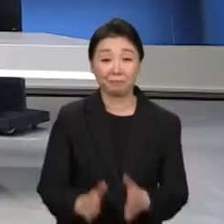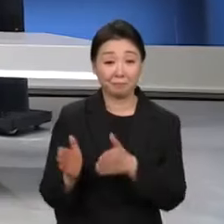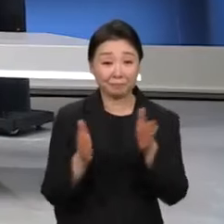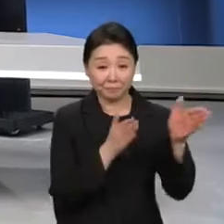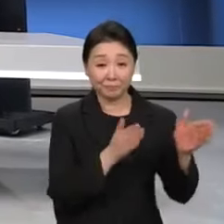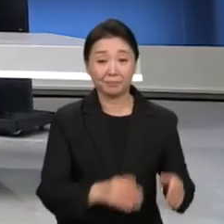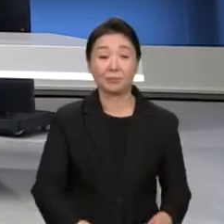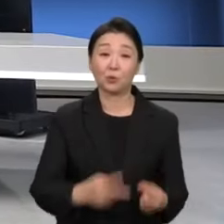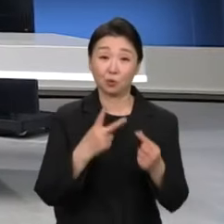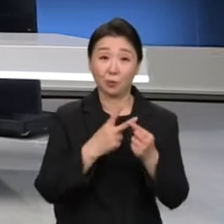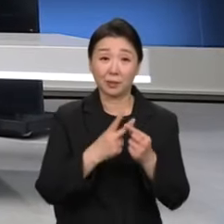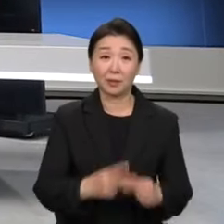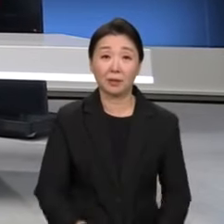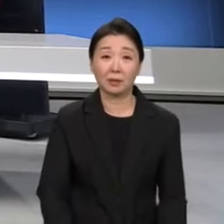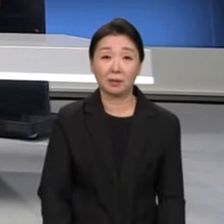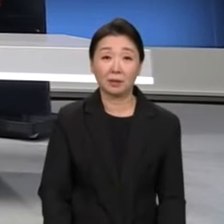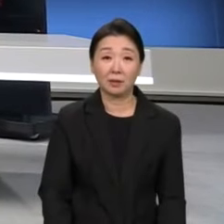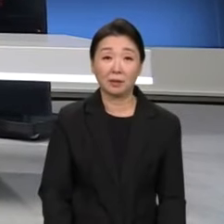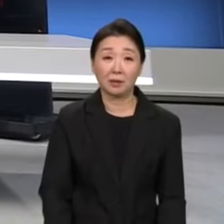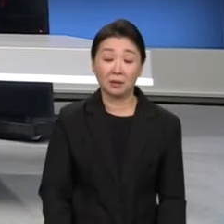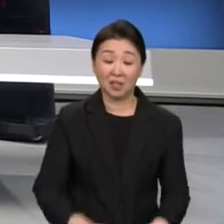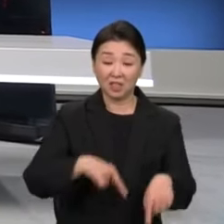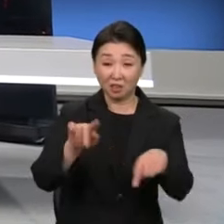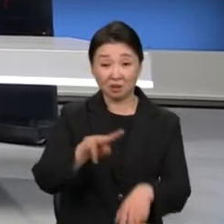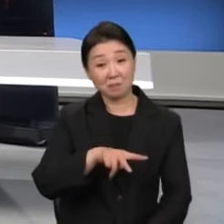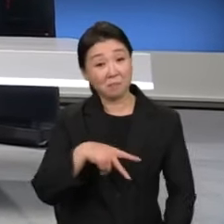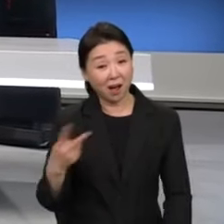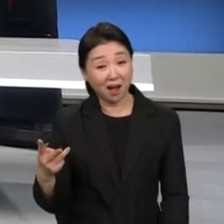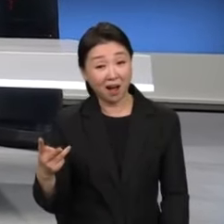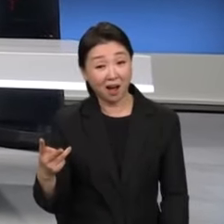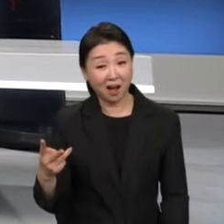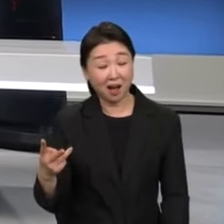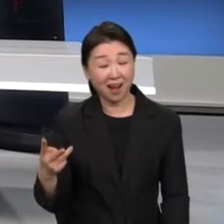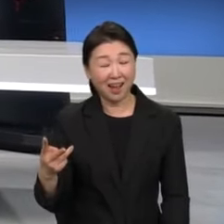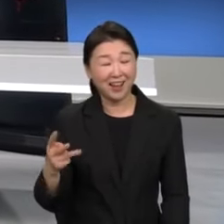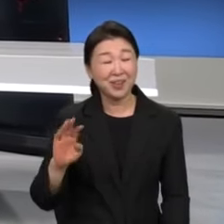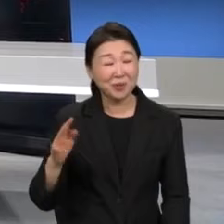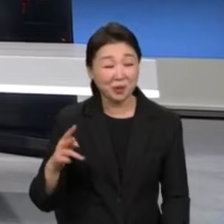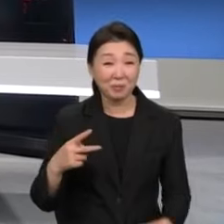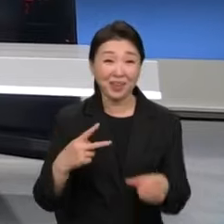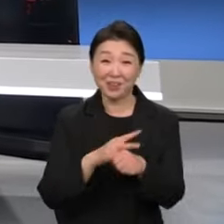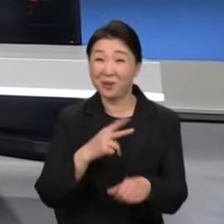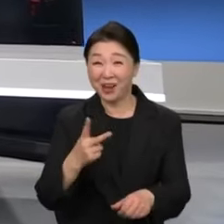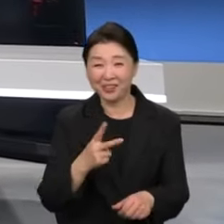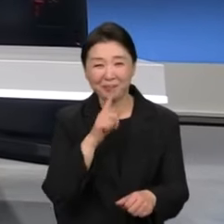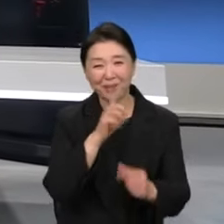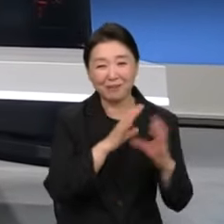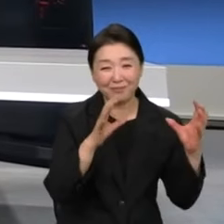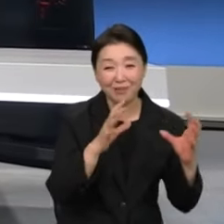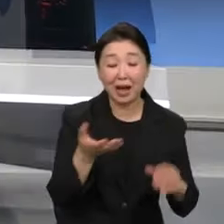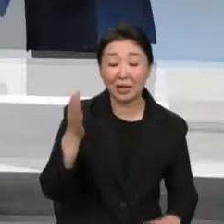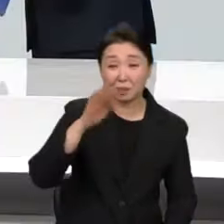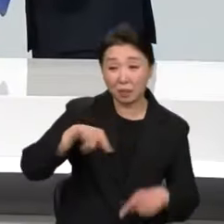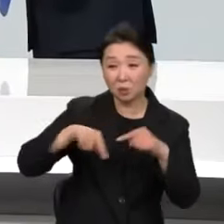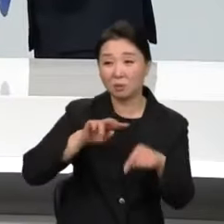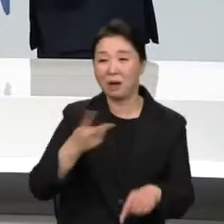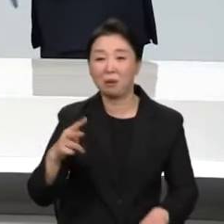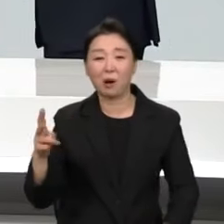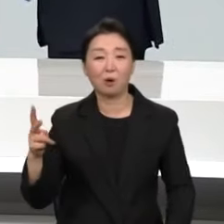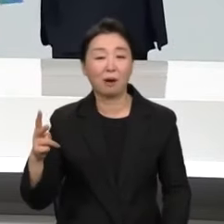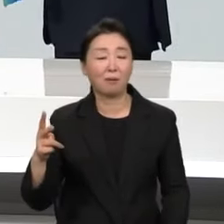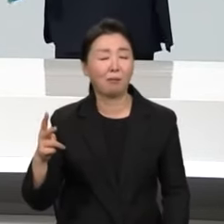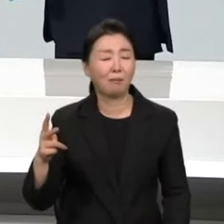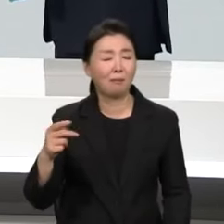네 두 번째 이슈입니다 환승 정치 자 요새 그 환승 연애가 논란이 되고 있는데 정치권에서도 갈아타기가 유행입니다